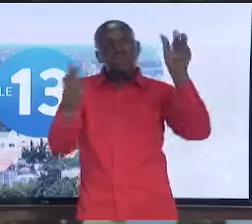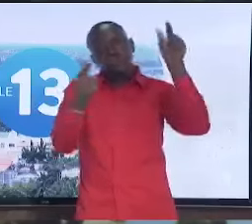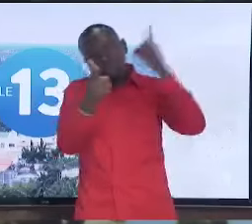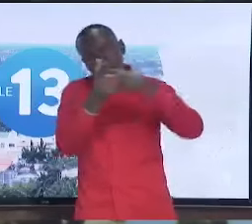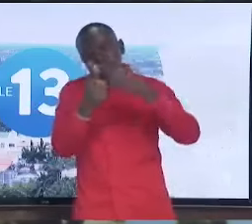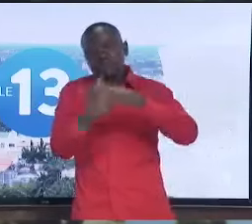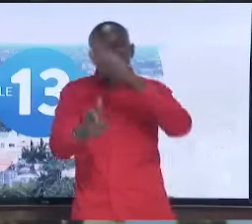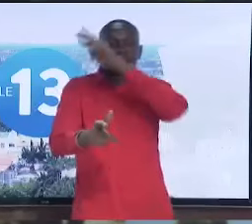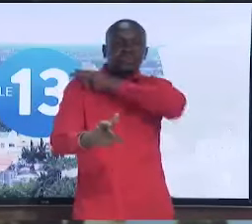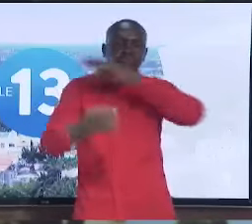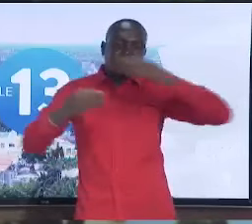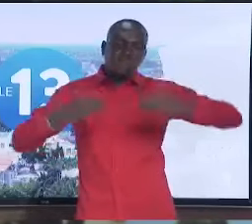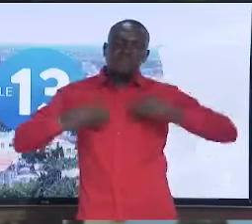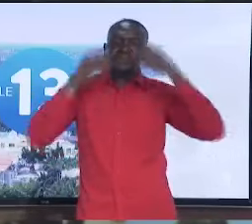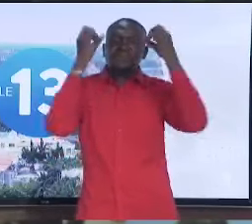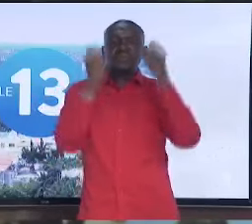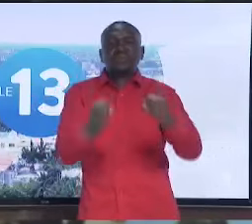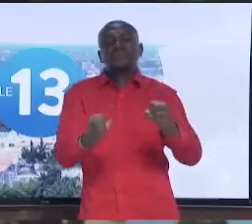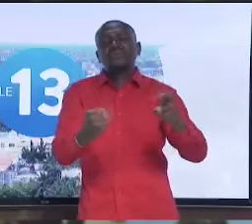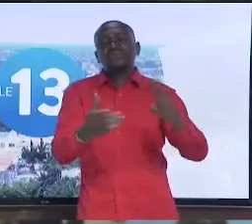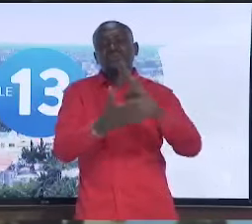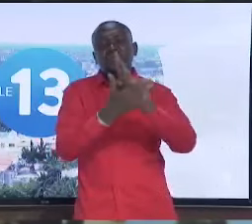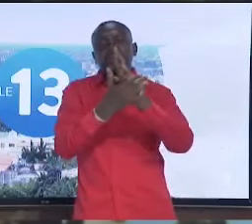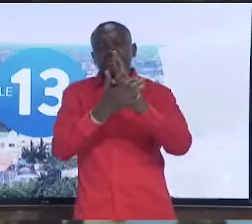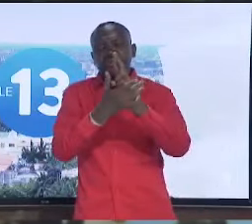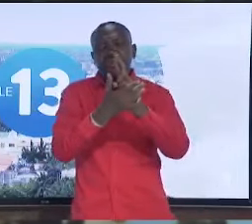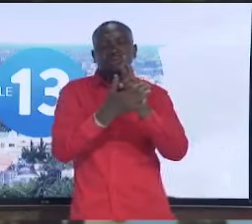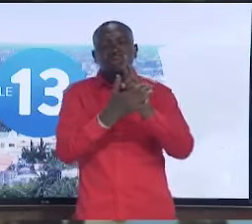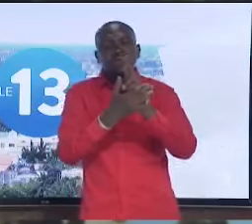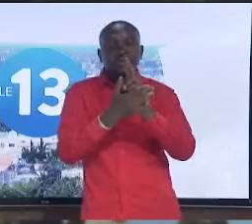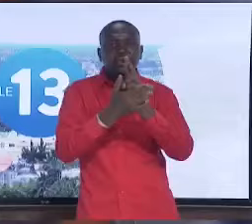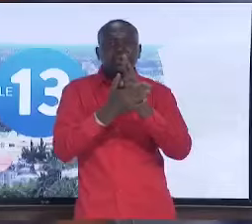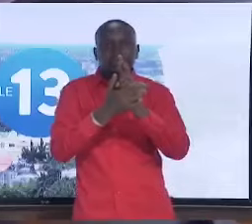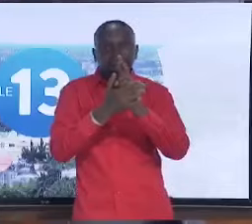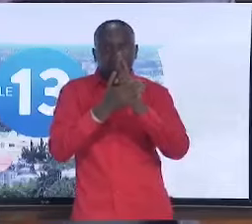département en charge de la santé. Le reportage de Kadou Romenki.